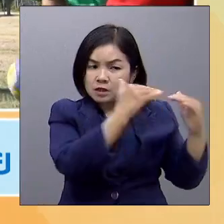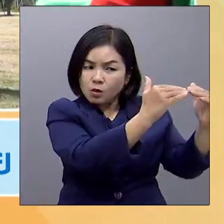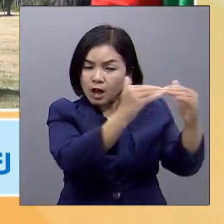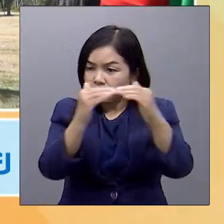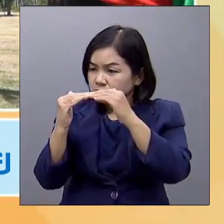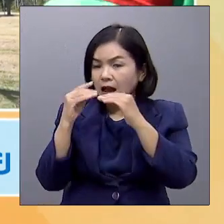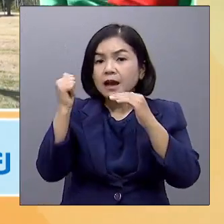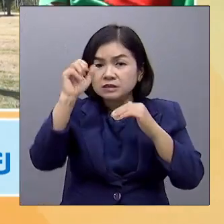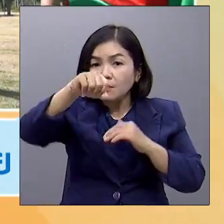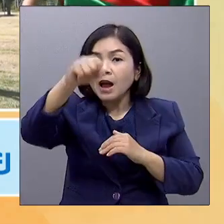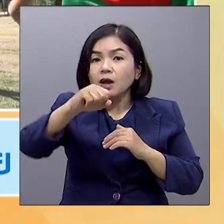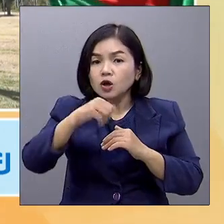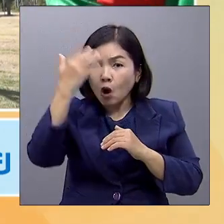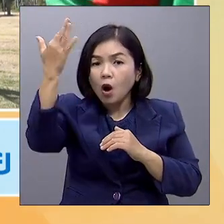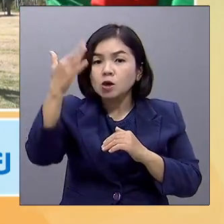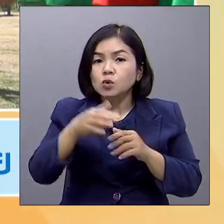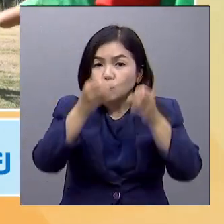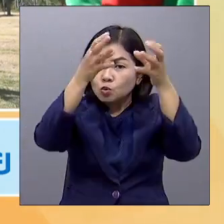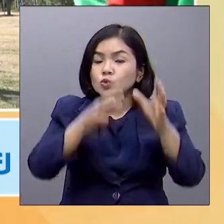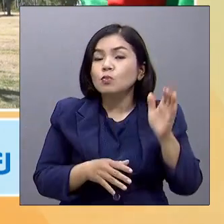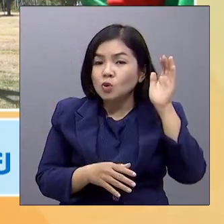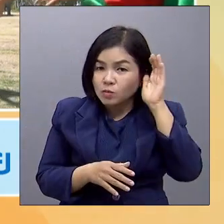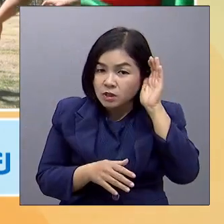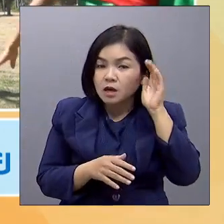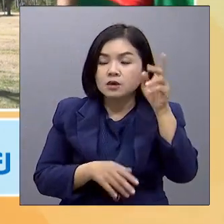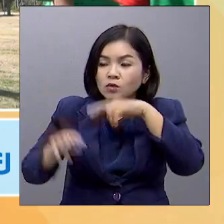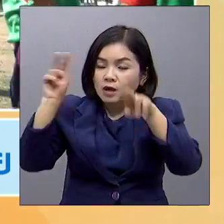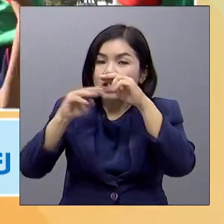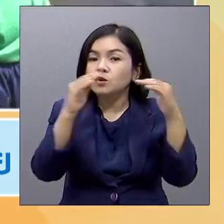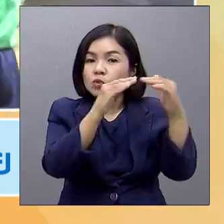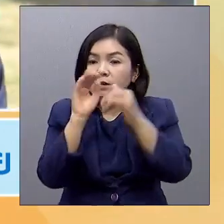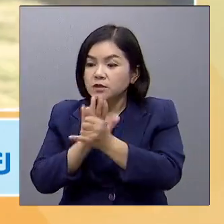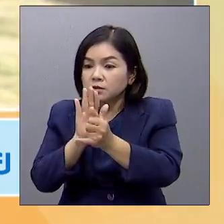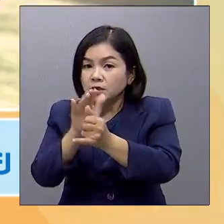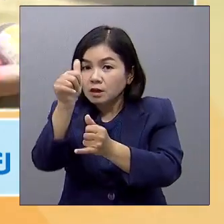สิธิ์เทาเทียมกนแล chase ได้รับการดูแล การเรีนรู้ท shootlle et tofu